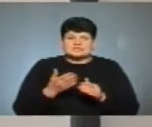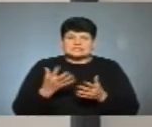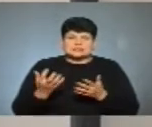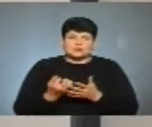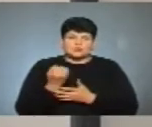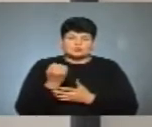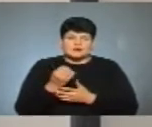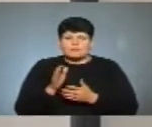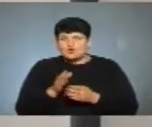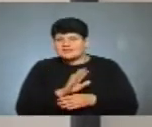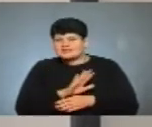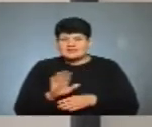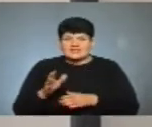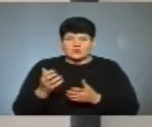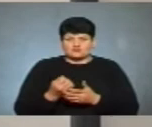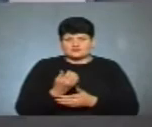успіх або ж не успіх?